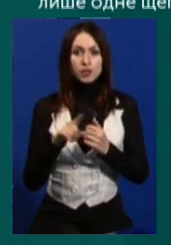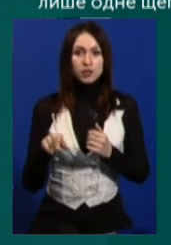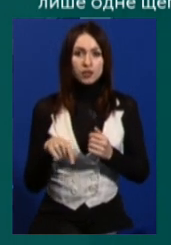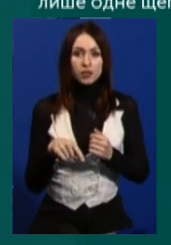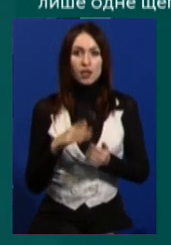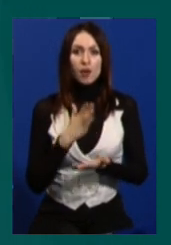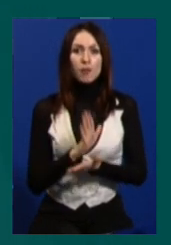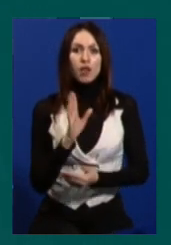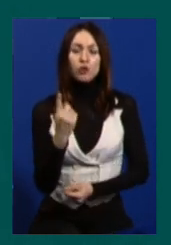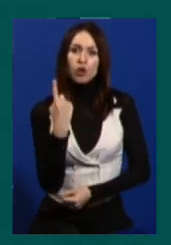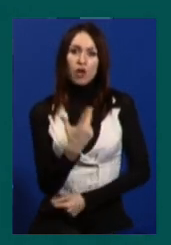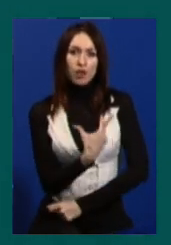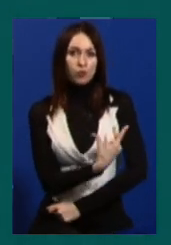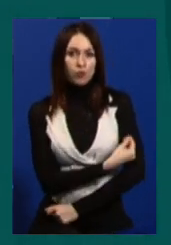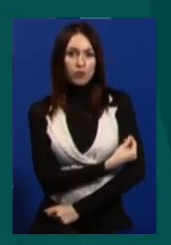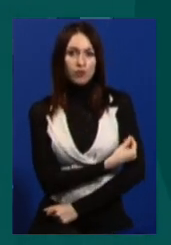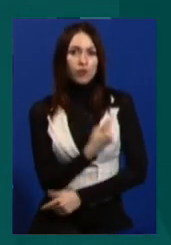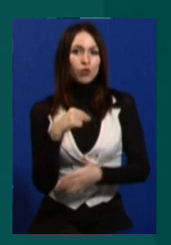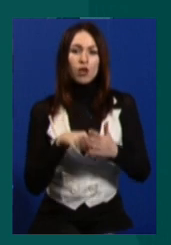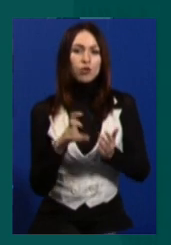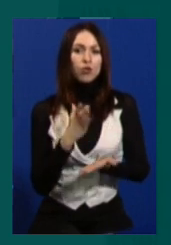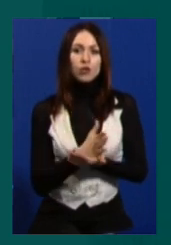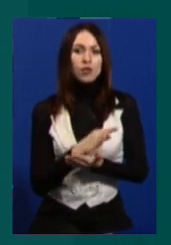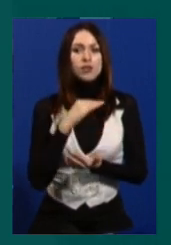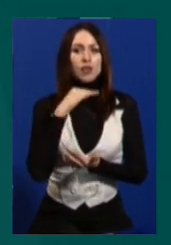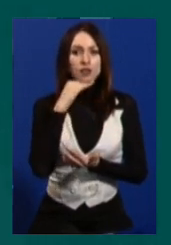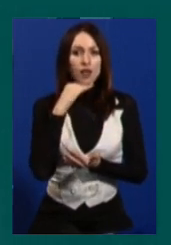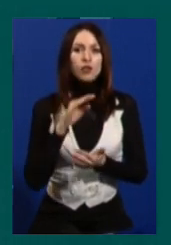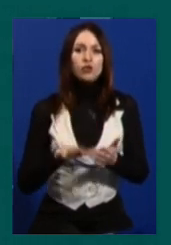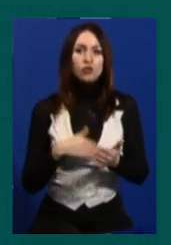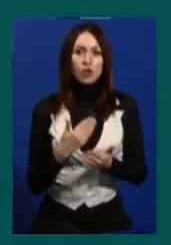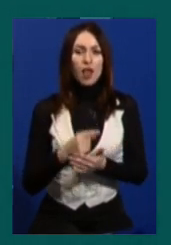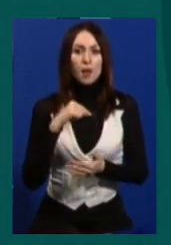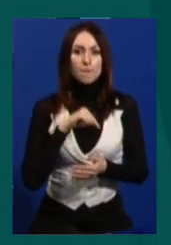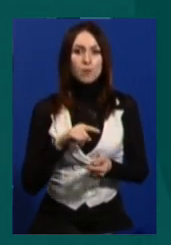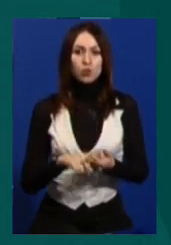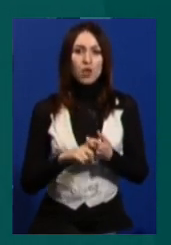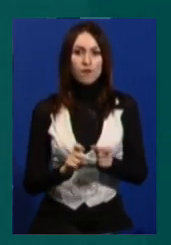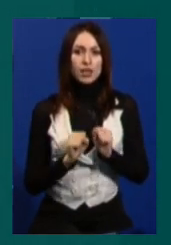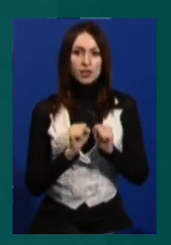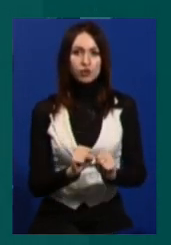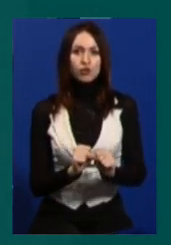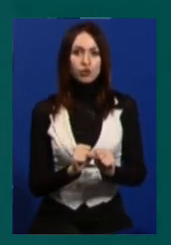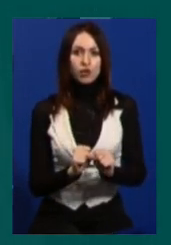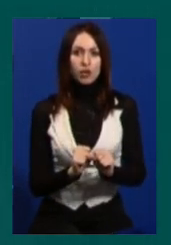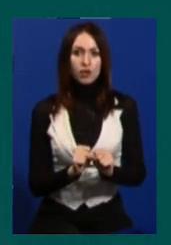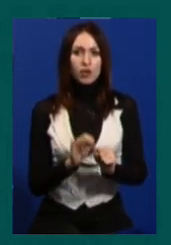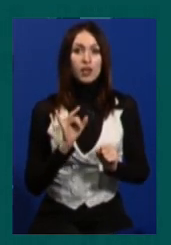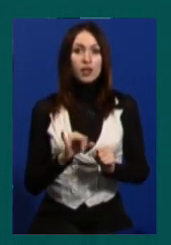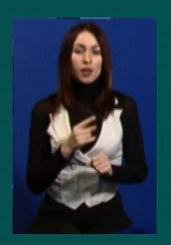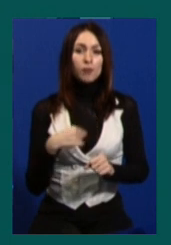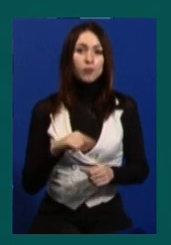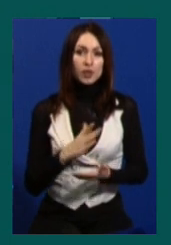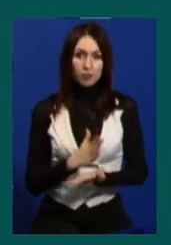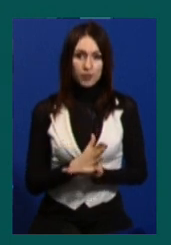лише одне щеплення. Тобто це не є достатнім для імунного захисту. І в підсумку ми